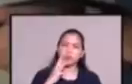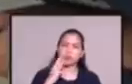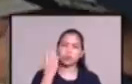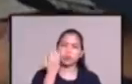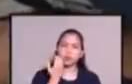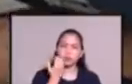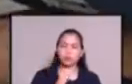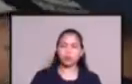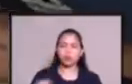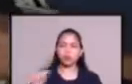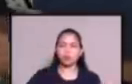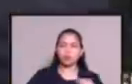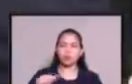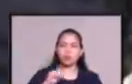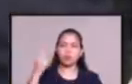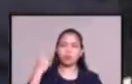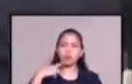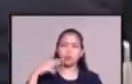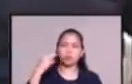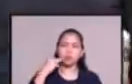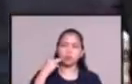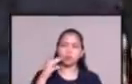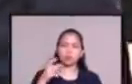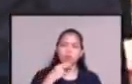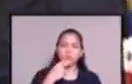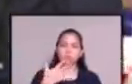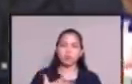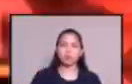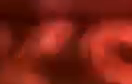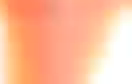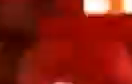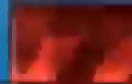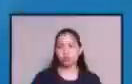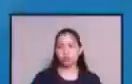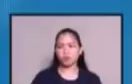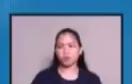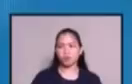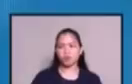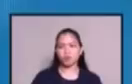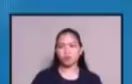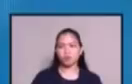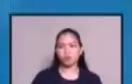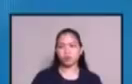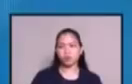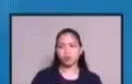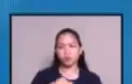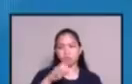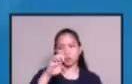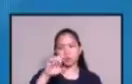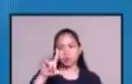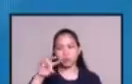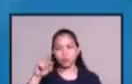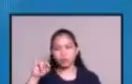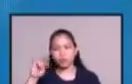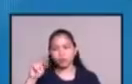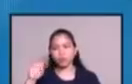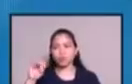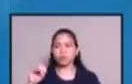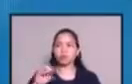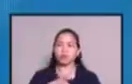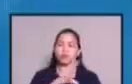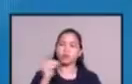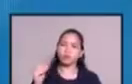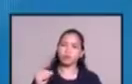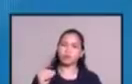shortage. Umaaksyon, Patricia Mangune, News 5. El Nino, paglobo ng demand